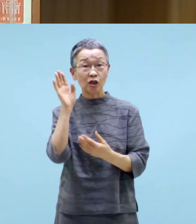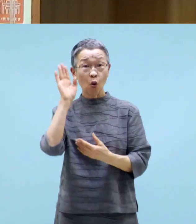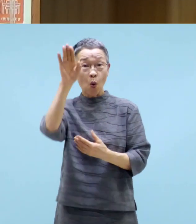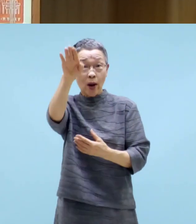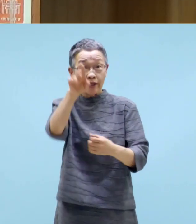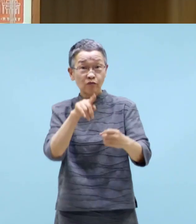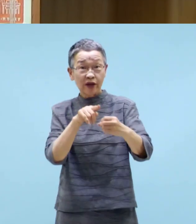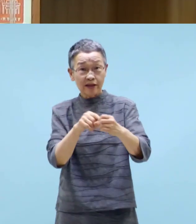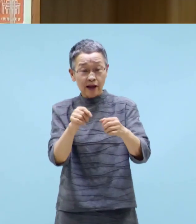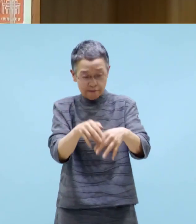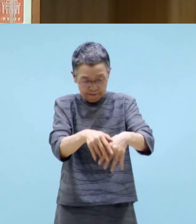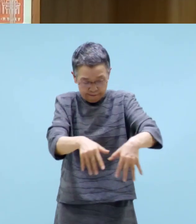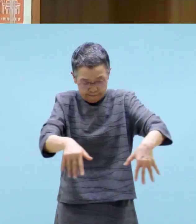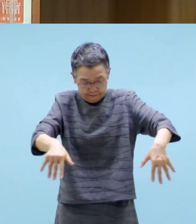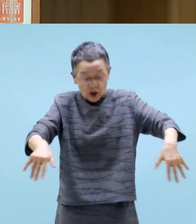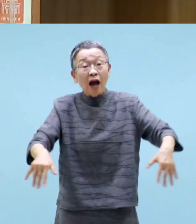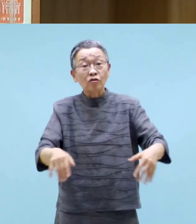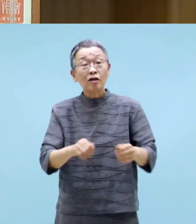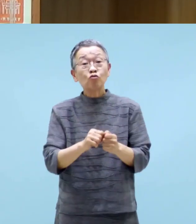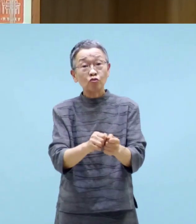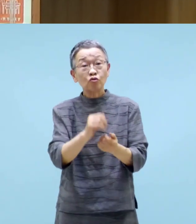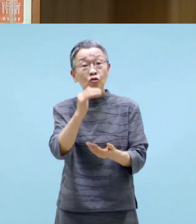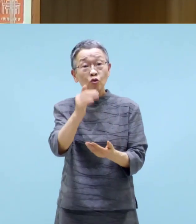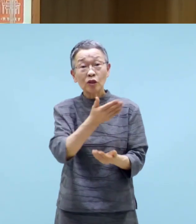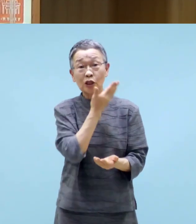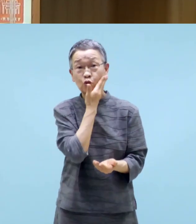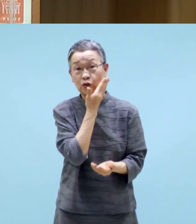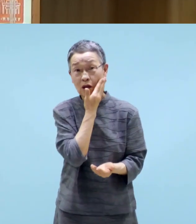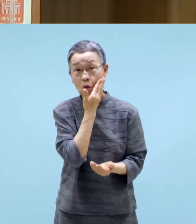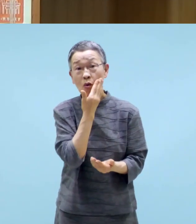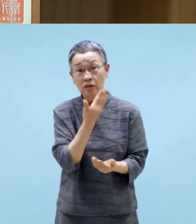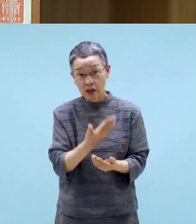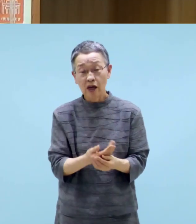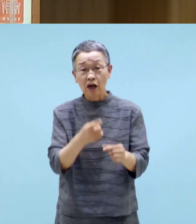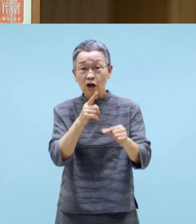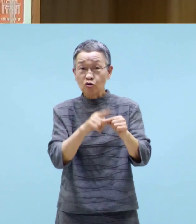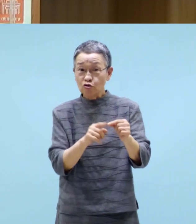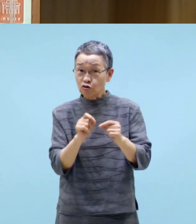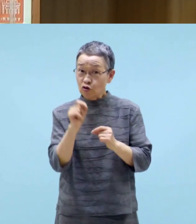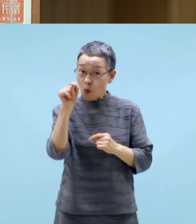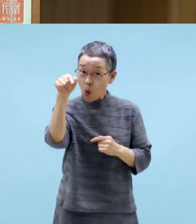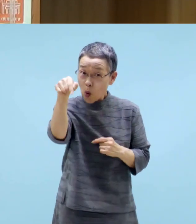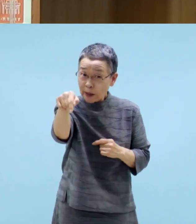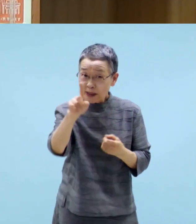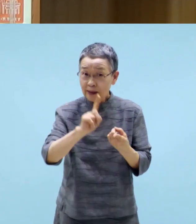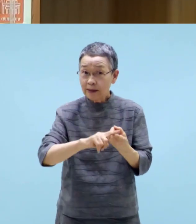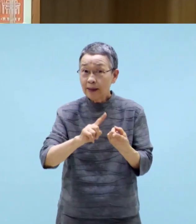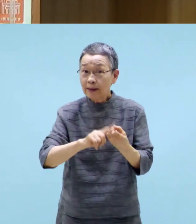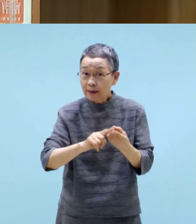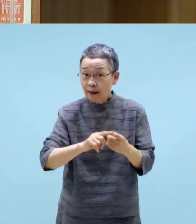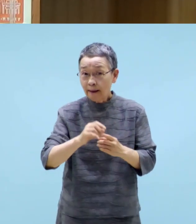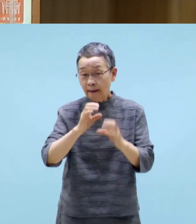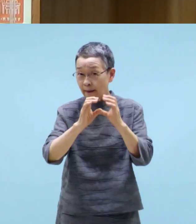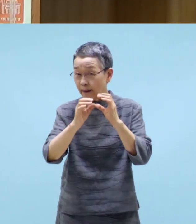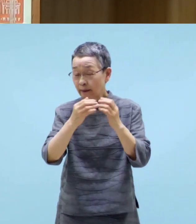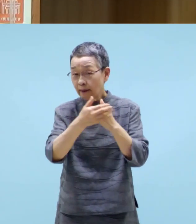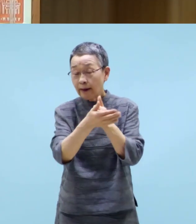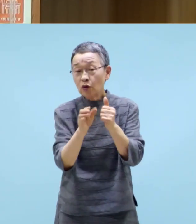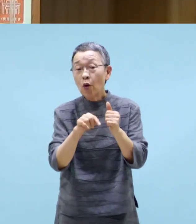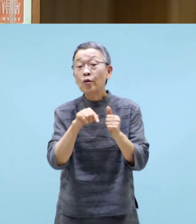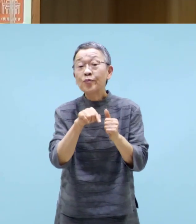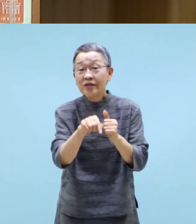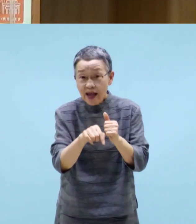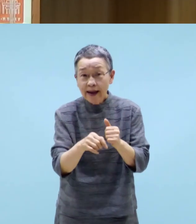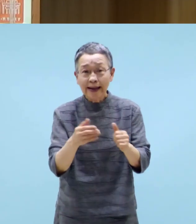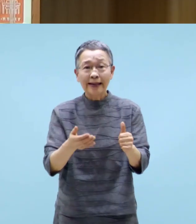を拡大していく、まあ、そのことに重点を置いて中長期的な視点に立って人材を育成をしていく、このことも重要だと思ってます。